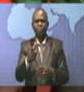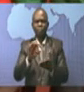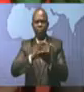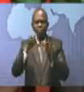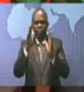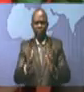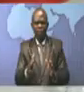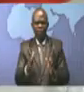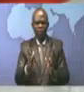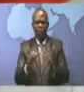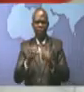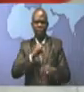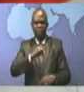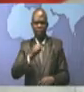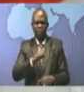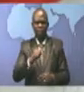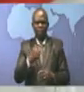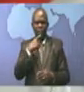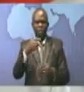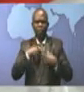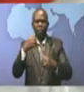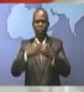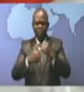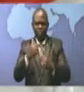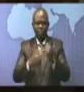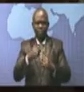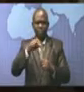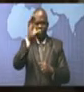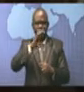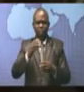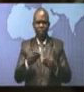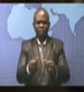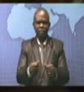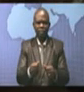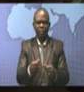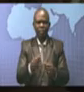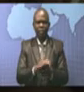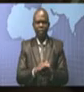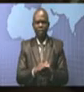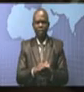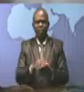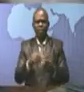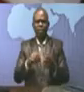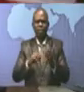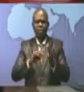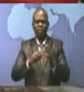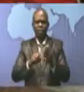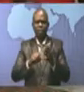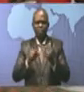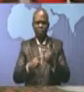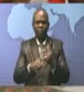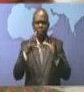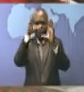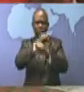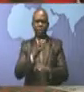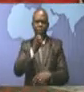en zone Buhinda a signalé que plusieurs défis sont à soulever dans cette nouvelle zone, notamment le manque de l'eau potable, les routes sont